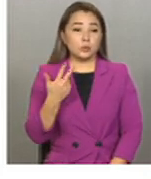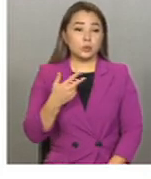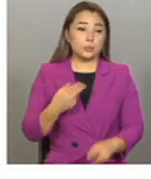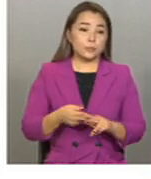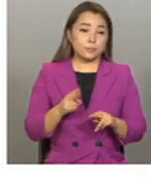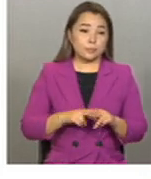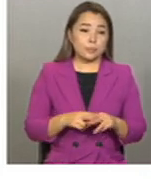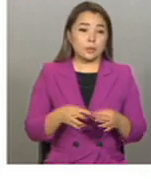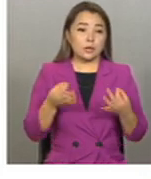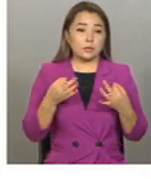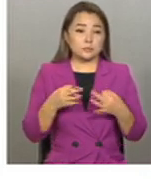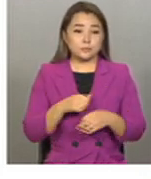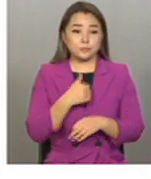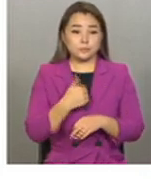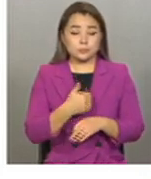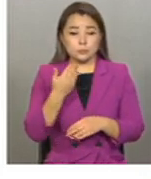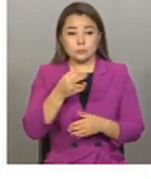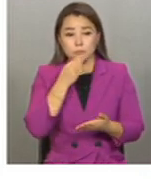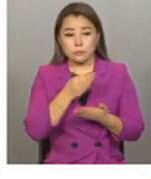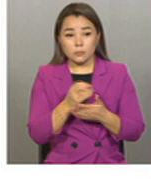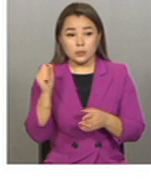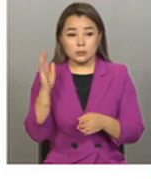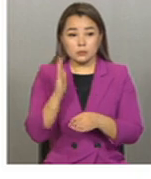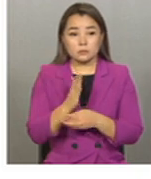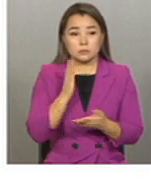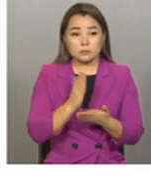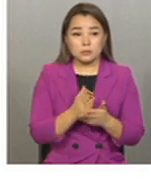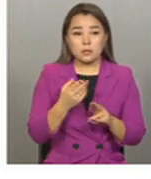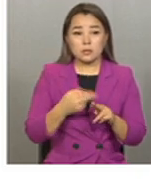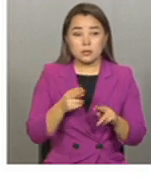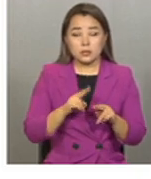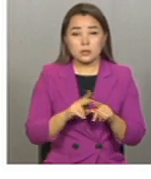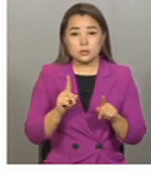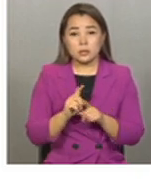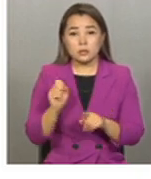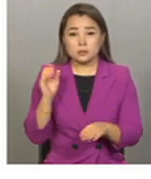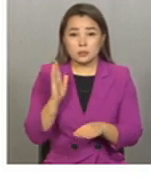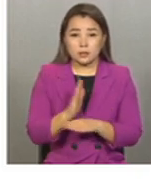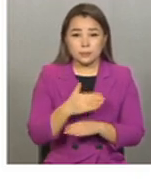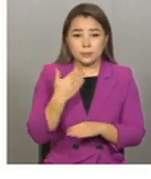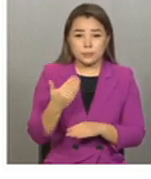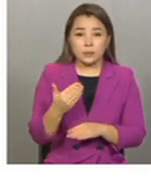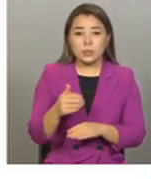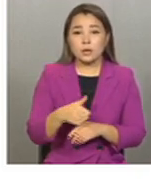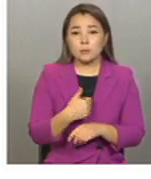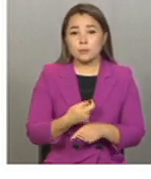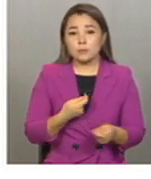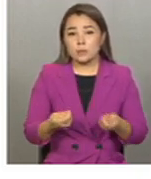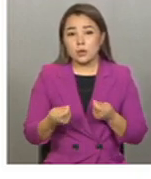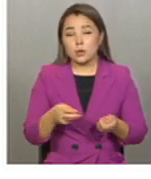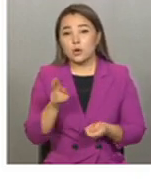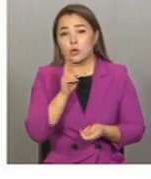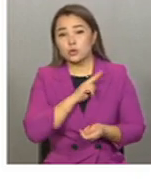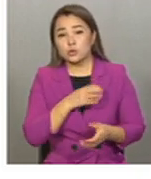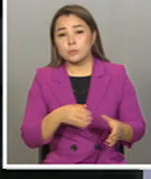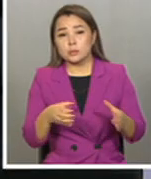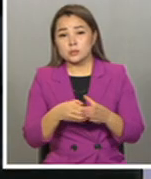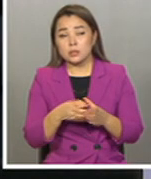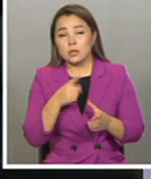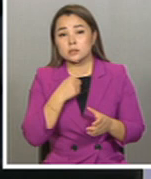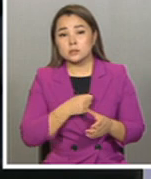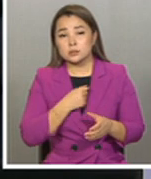билік туралы жарғы. Бұл жарғыда биліктің жұмысшы, сарбаз